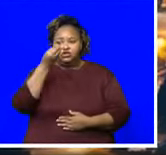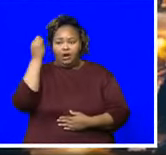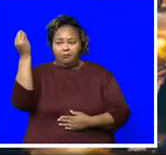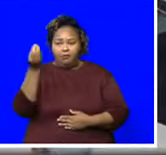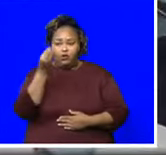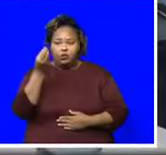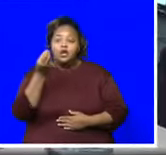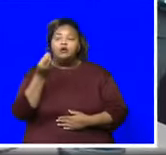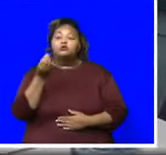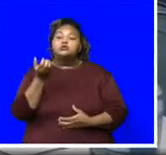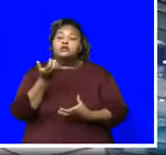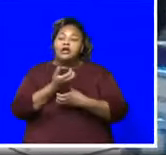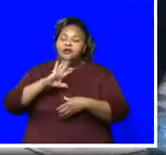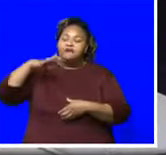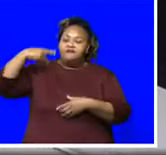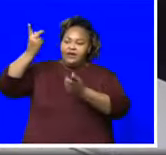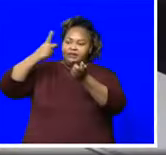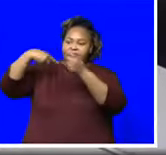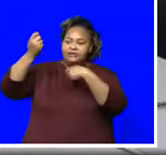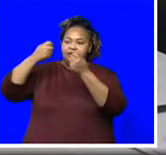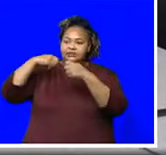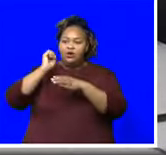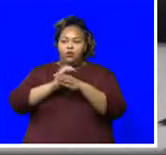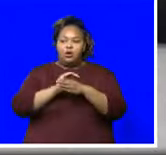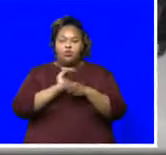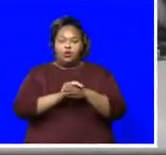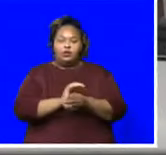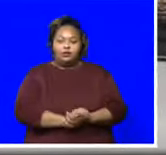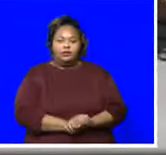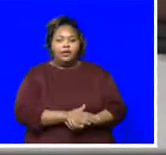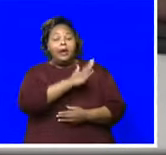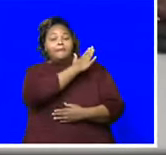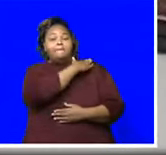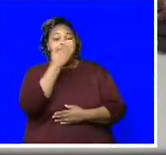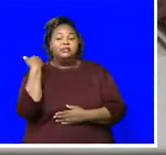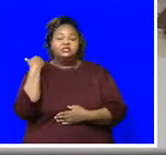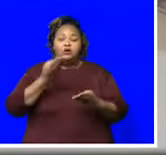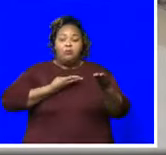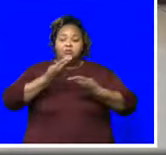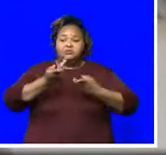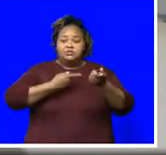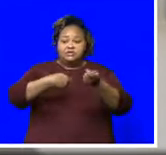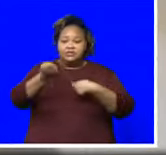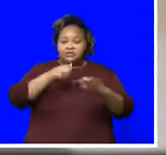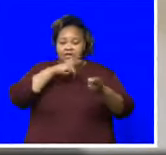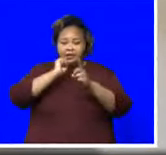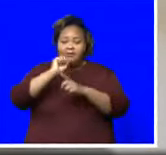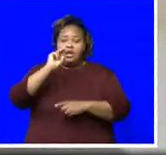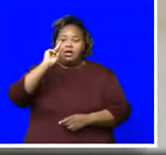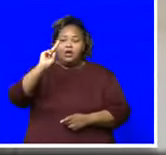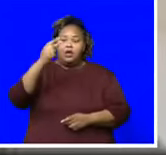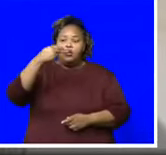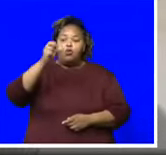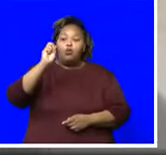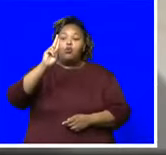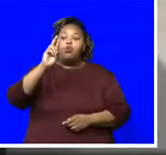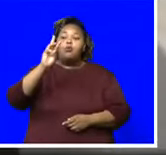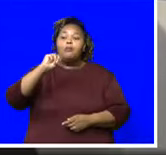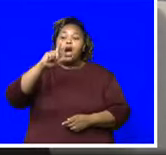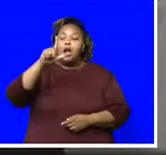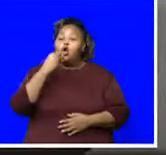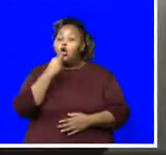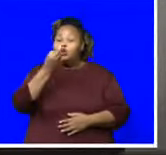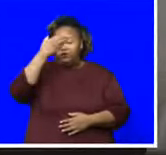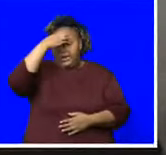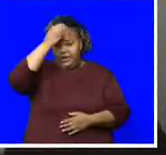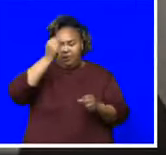eZulwini. Imvuna yetemabhizinisi nekuthengisela namancoba khumalo ithi hulumende uya kukhuthaza ukuthi